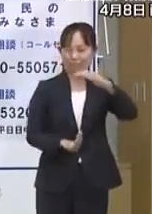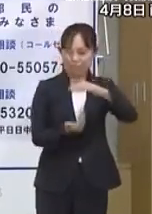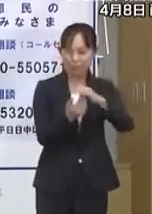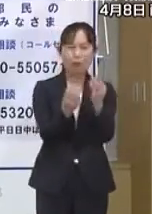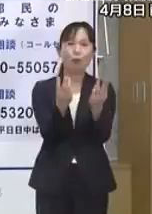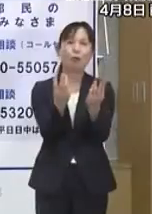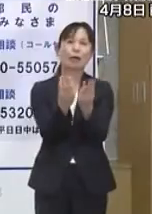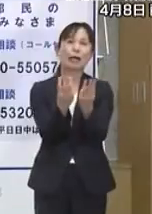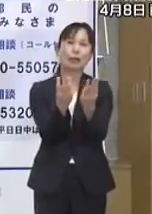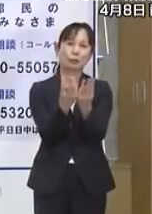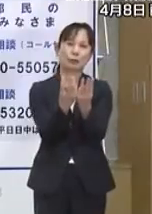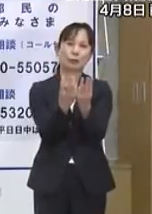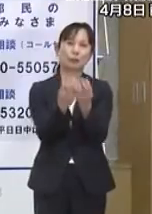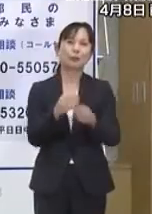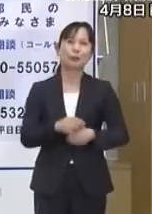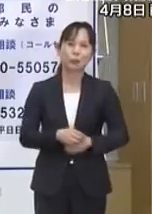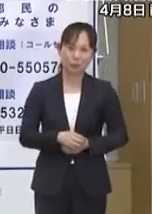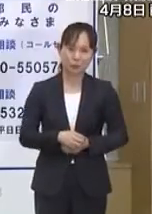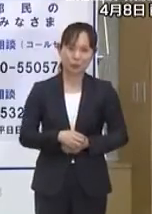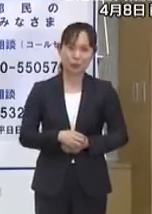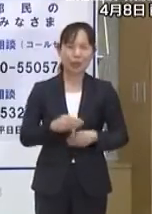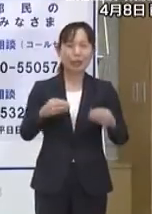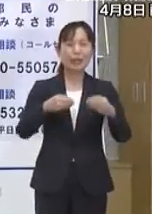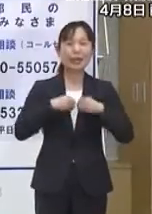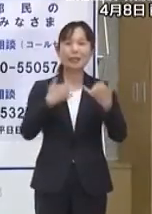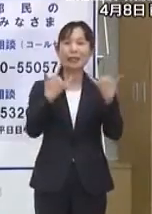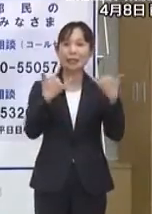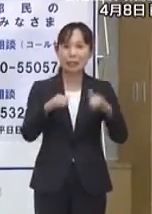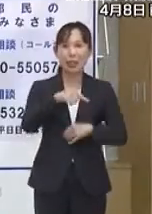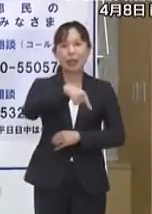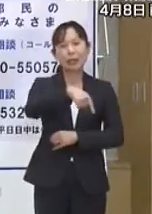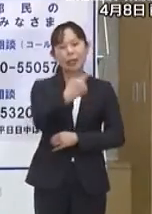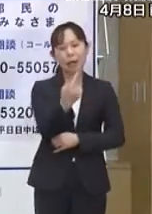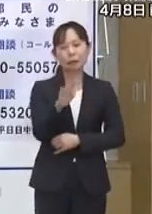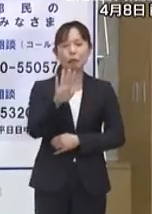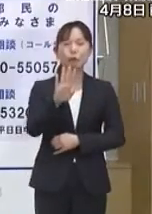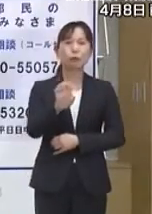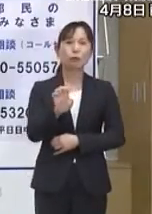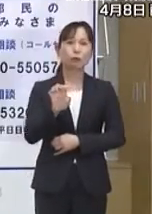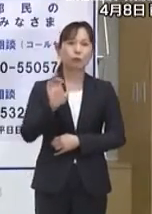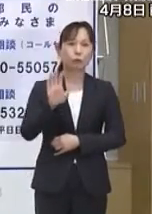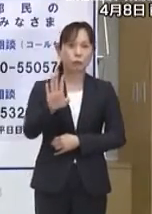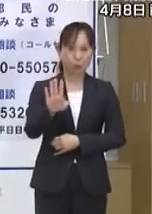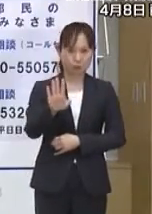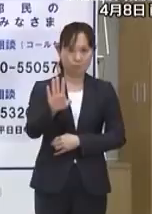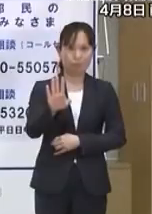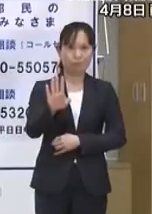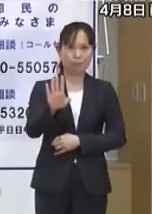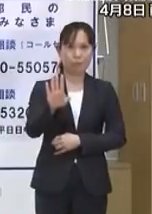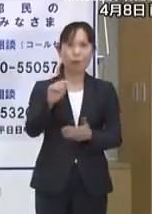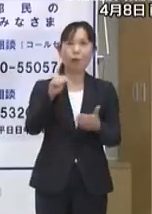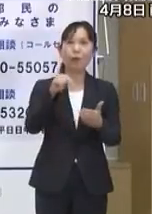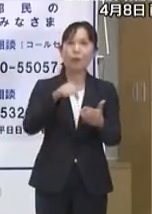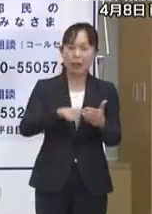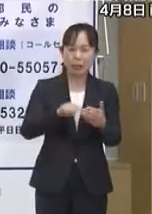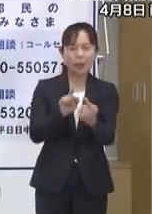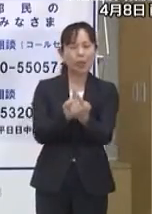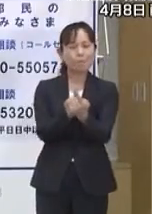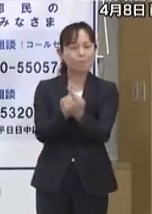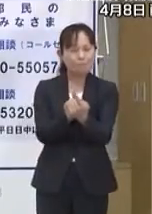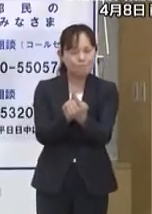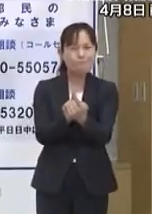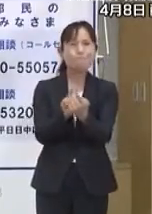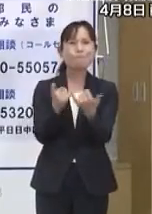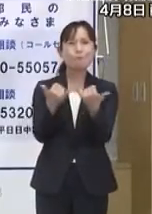数字になりました陽性者数が144名家濃厚接触者